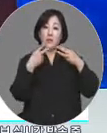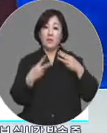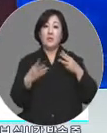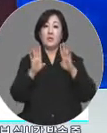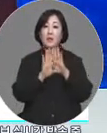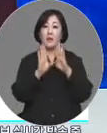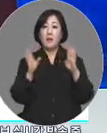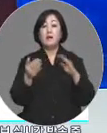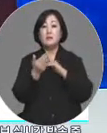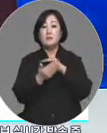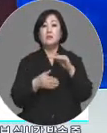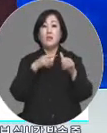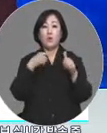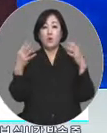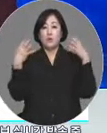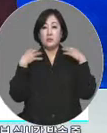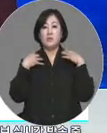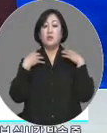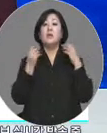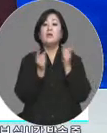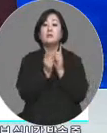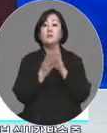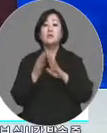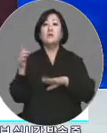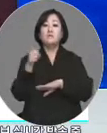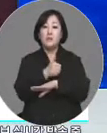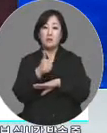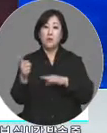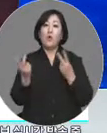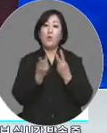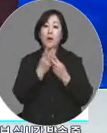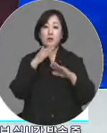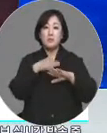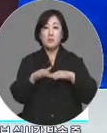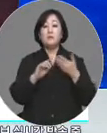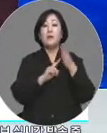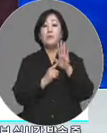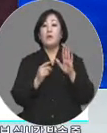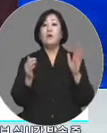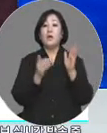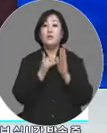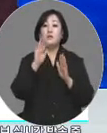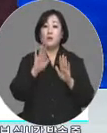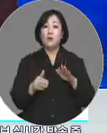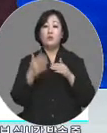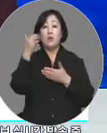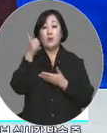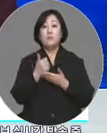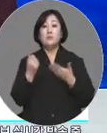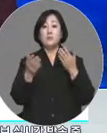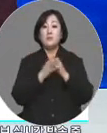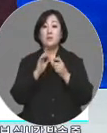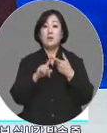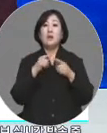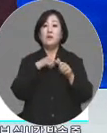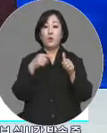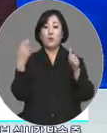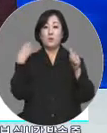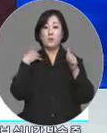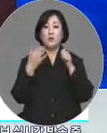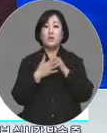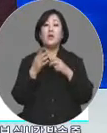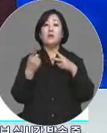울산시 교육청이 대면 수업을 원칙으로 한 전면 등교 방침을 밝혔는데요. 네, 오늘 이슈인 울산에선 울산시 교육청